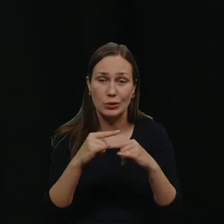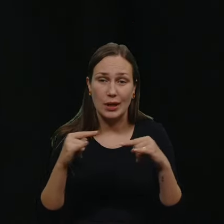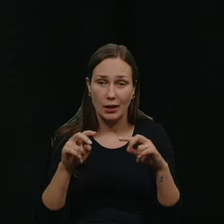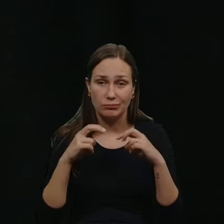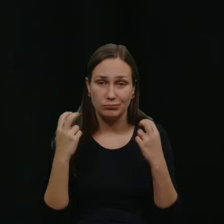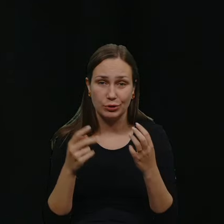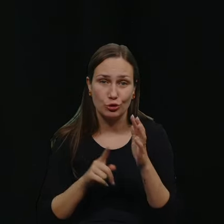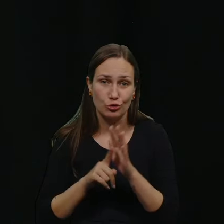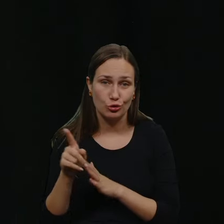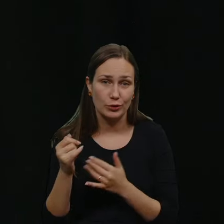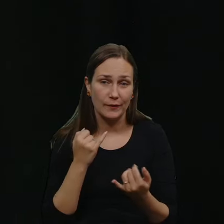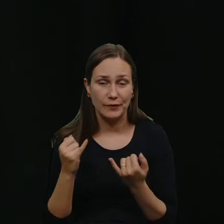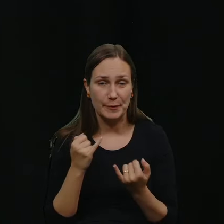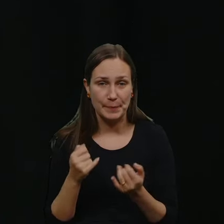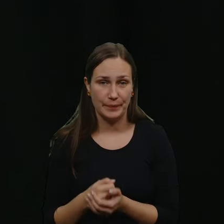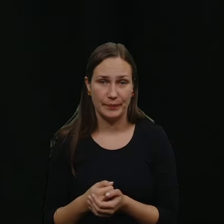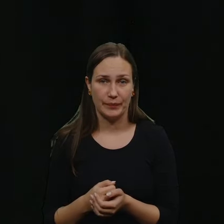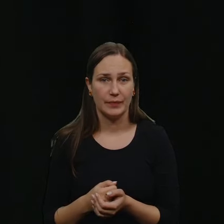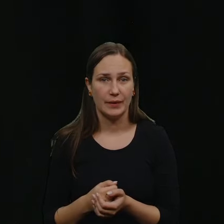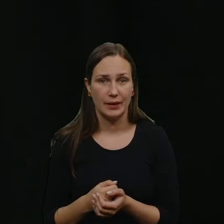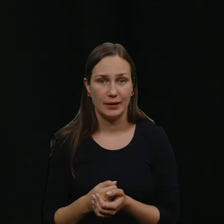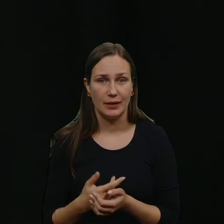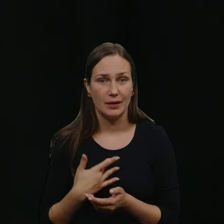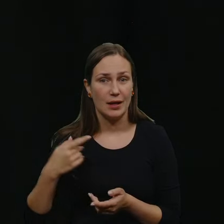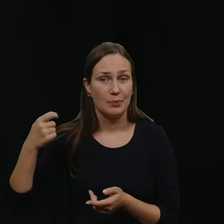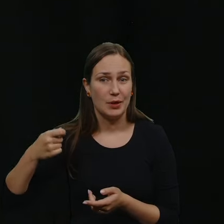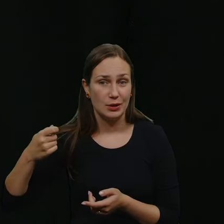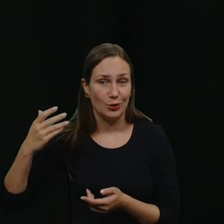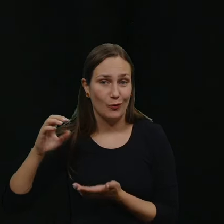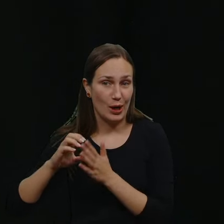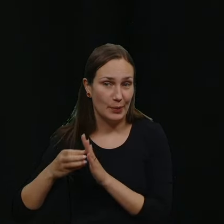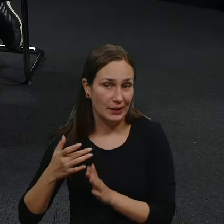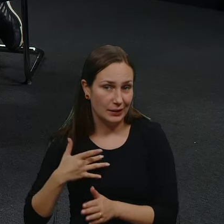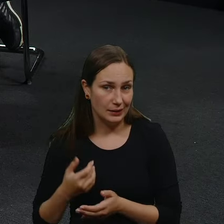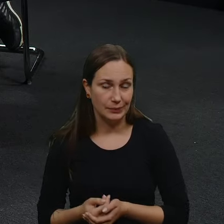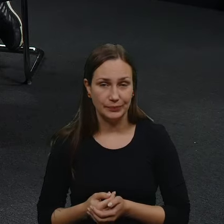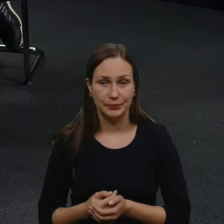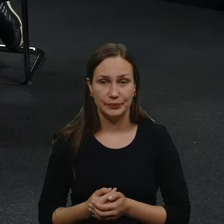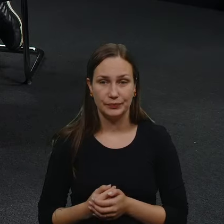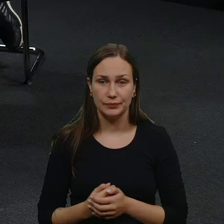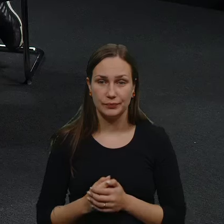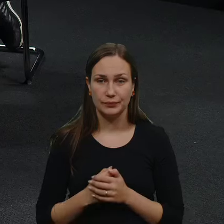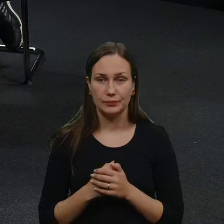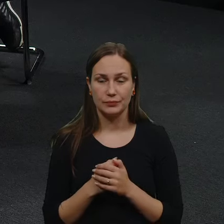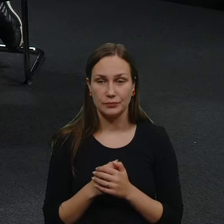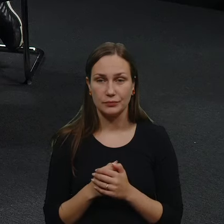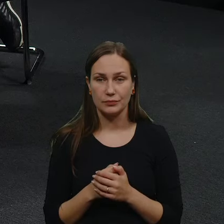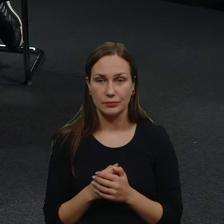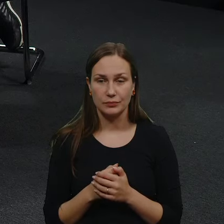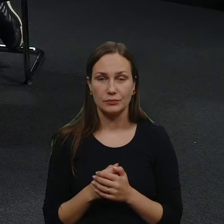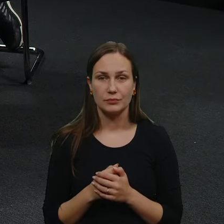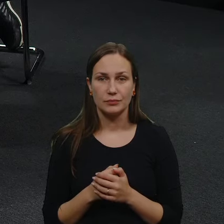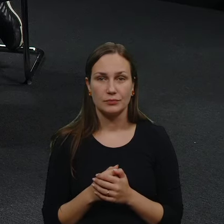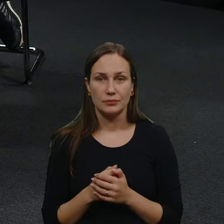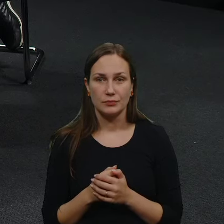ir pradėti kalbėtis, gal netgi prezidento ofiso. Jums būtų priimtinas